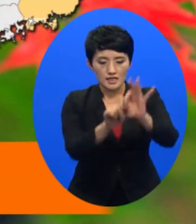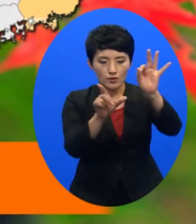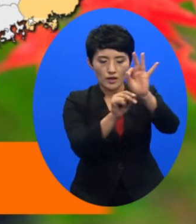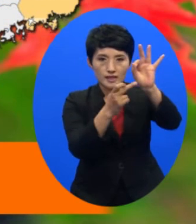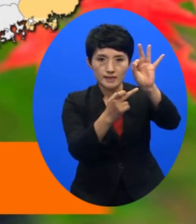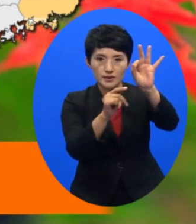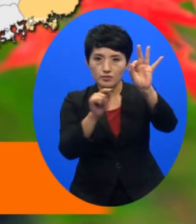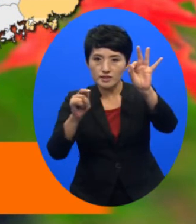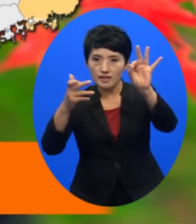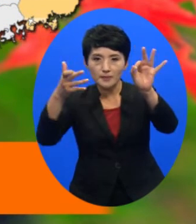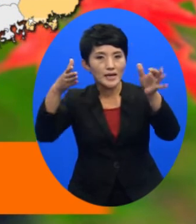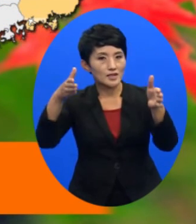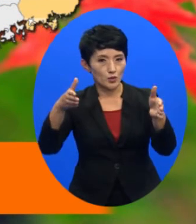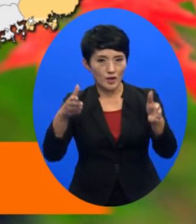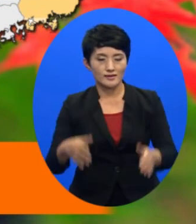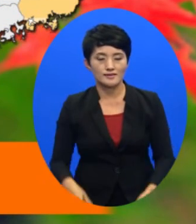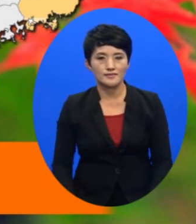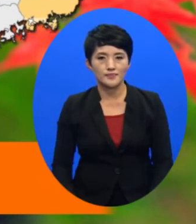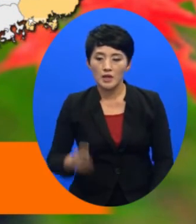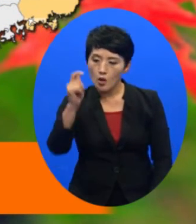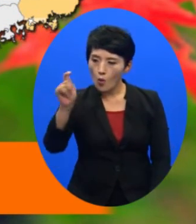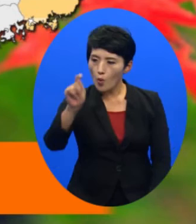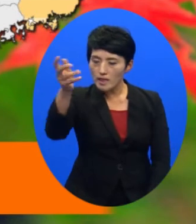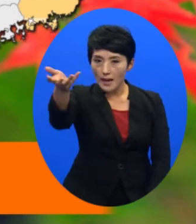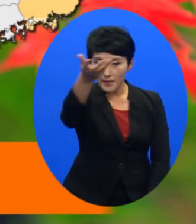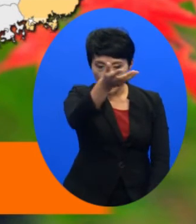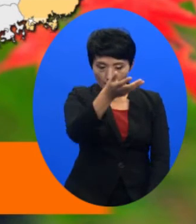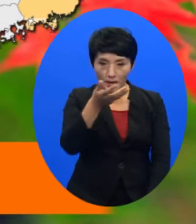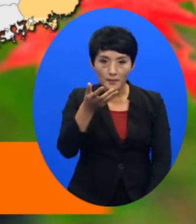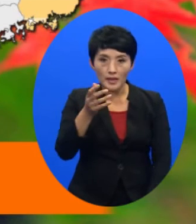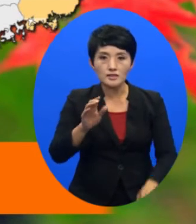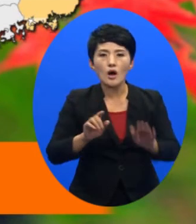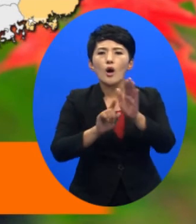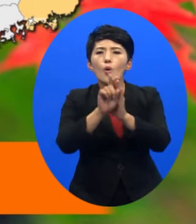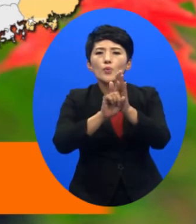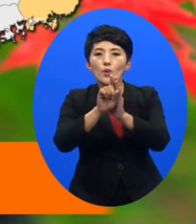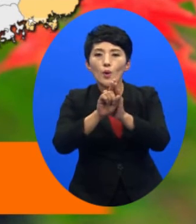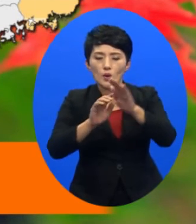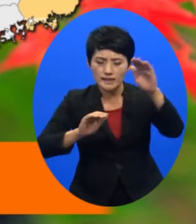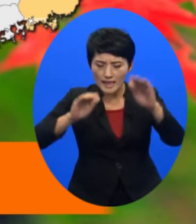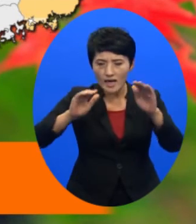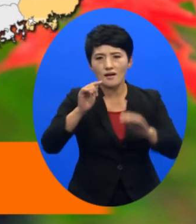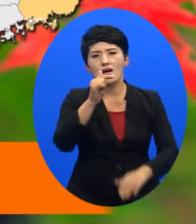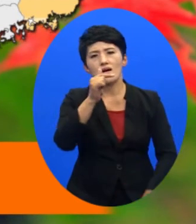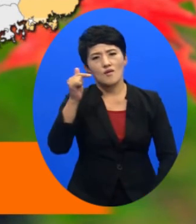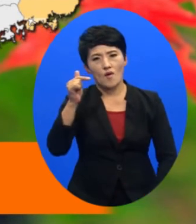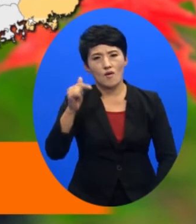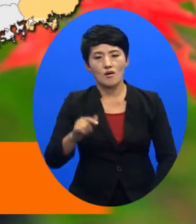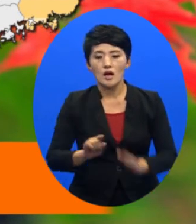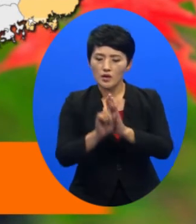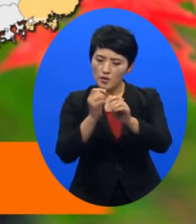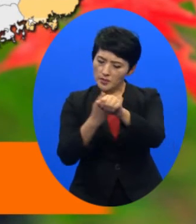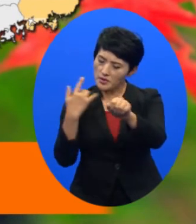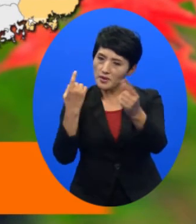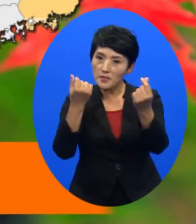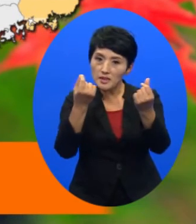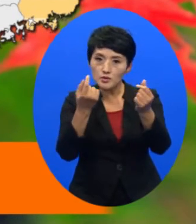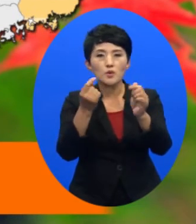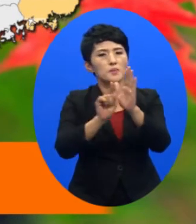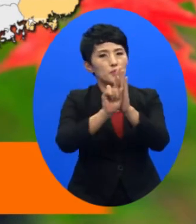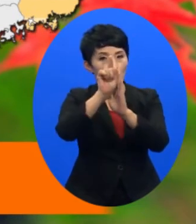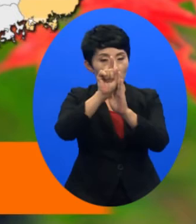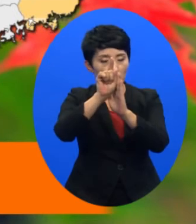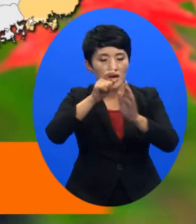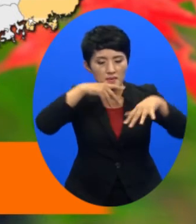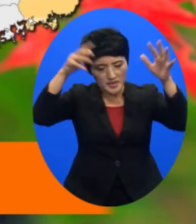10월 12일부터 18일까지 이동성 고기압의 영향으로 일교차가 크겠는데요. 기온은 평년과 비슷하거나